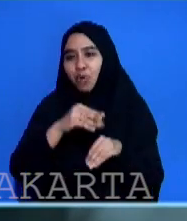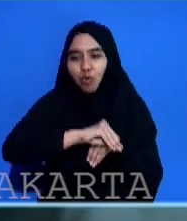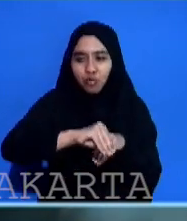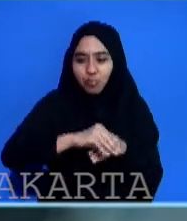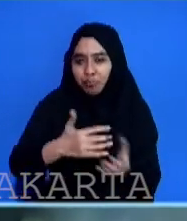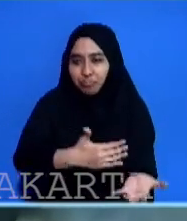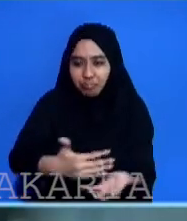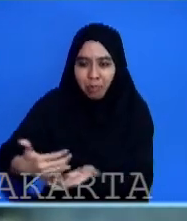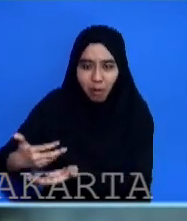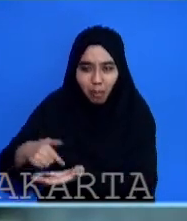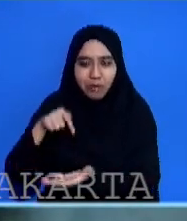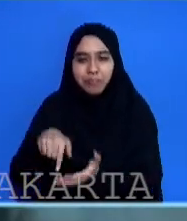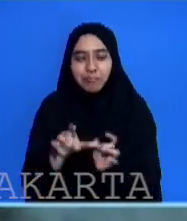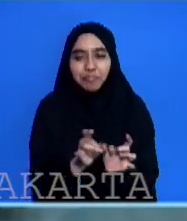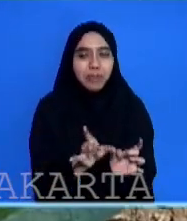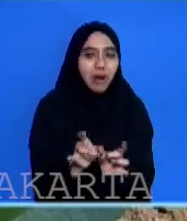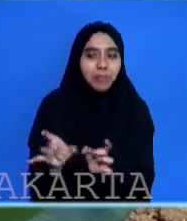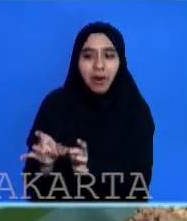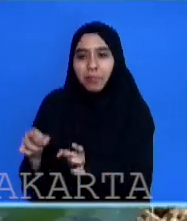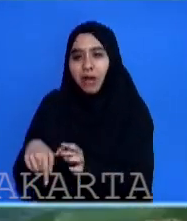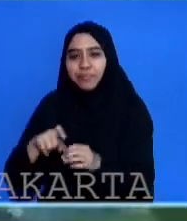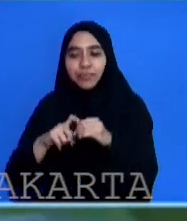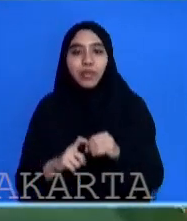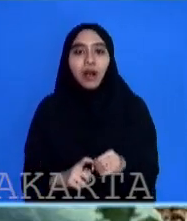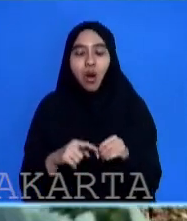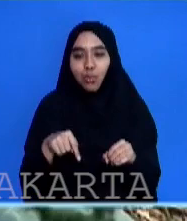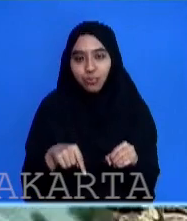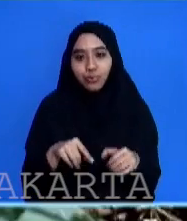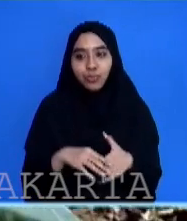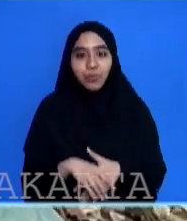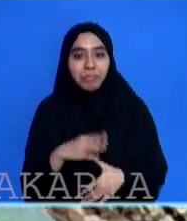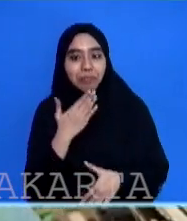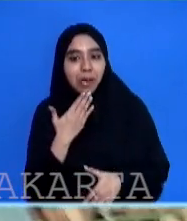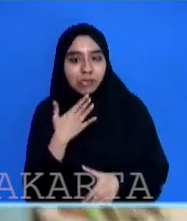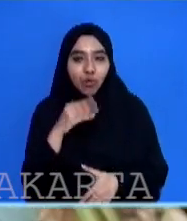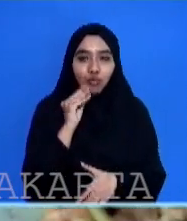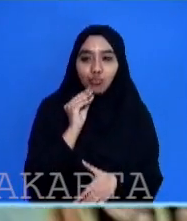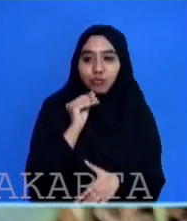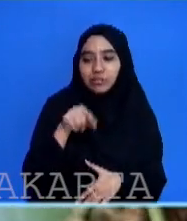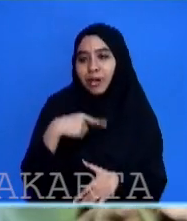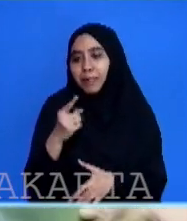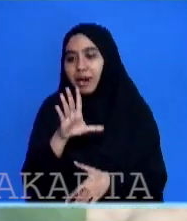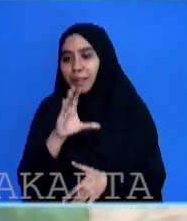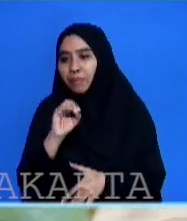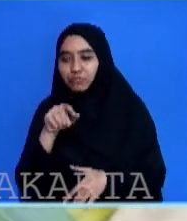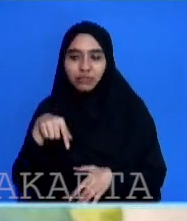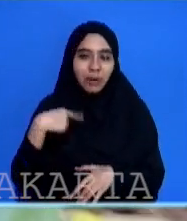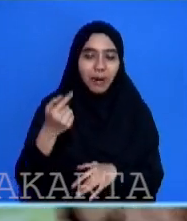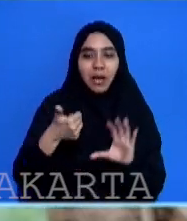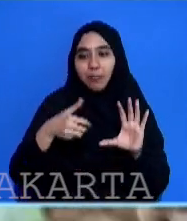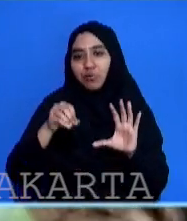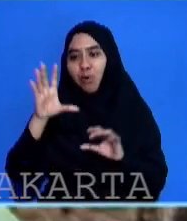ang gumantan jinip ananging renaden umurangug seinten